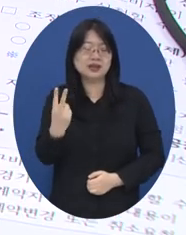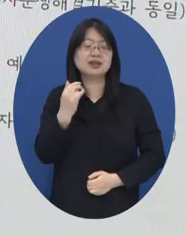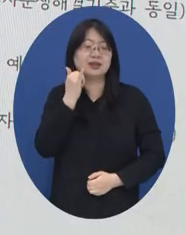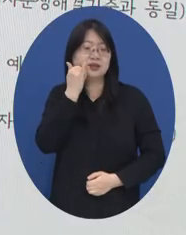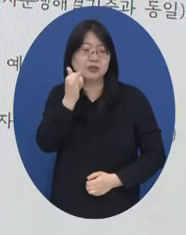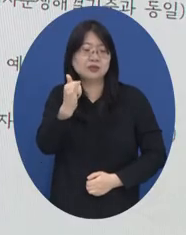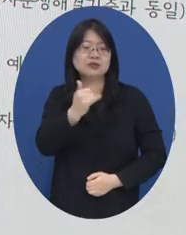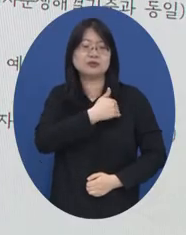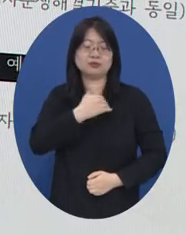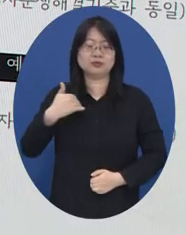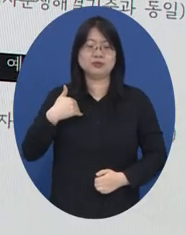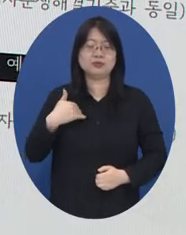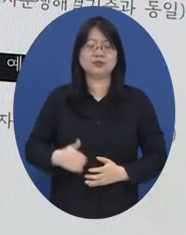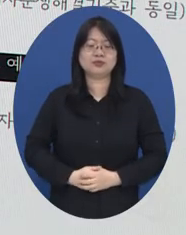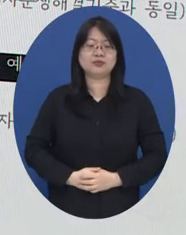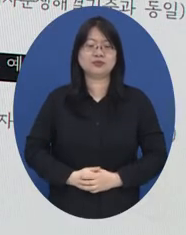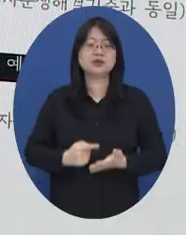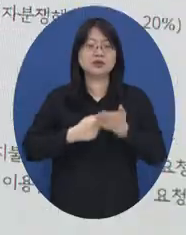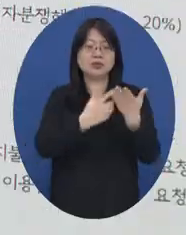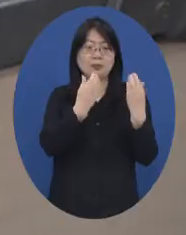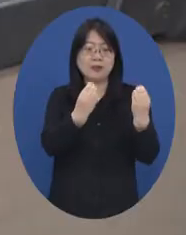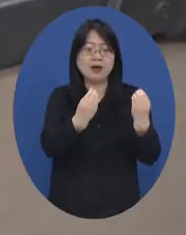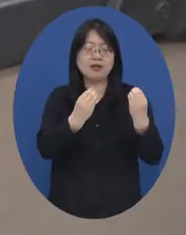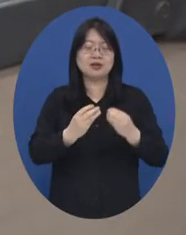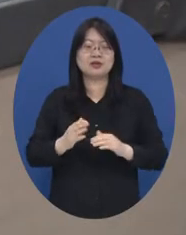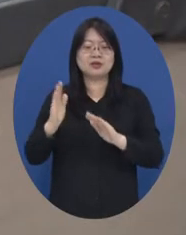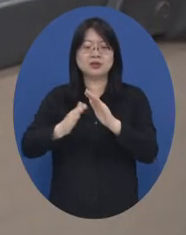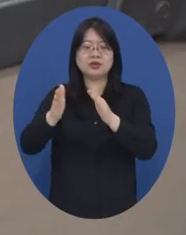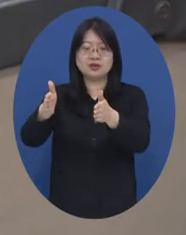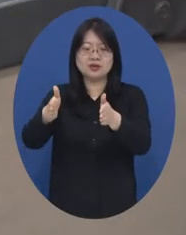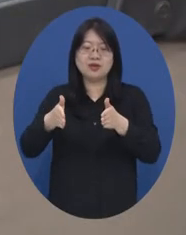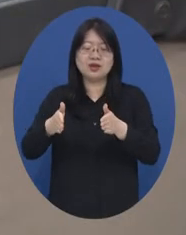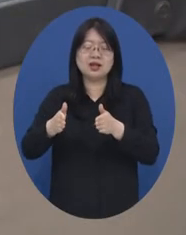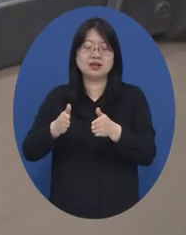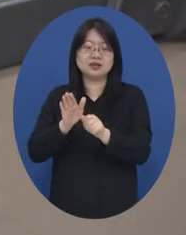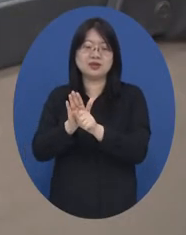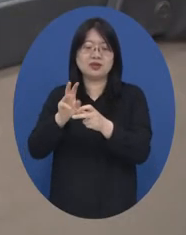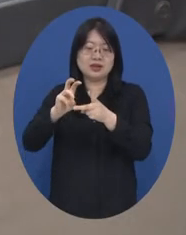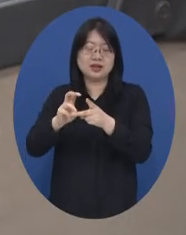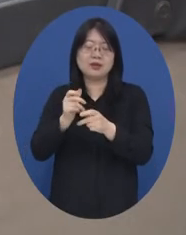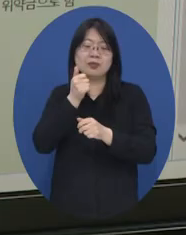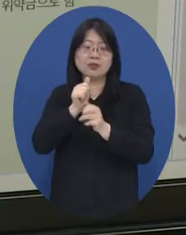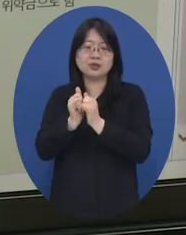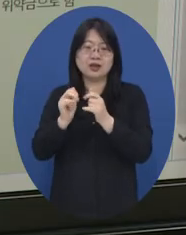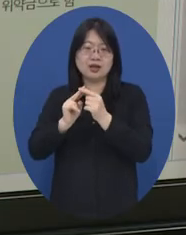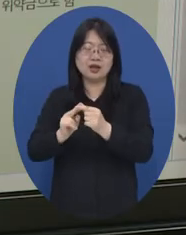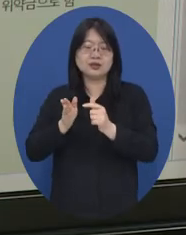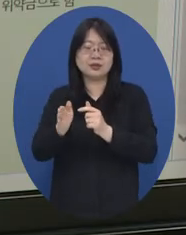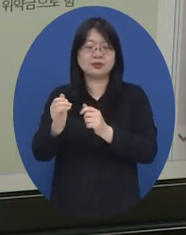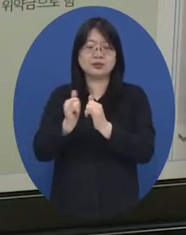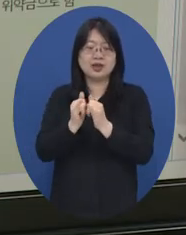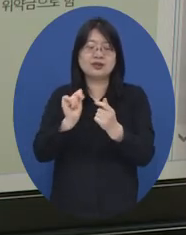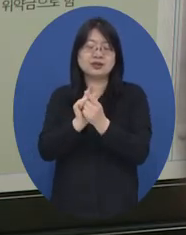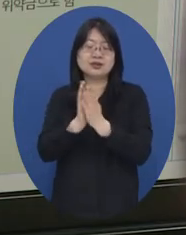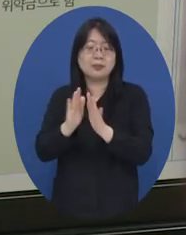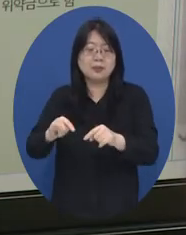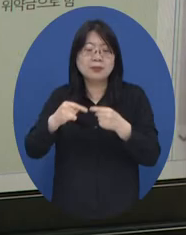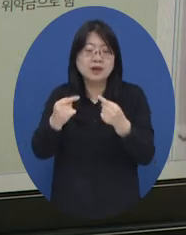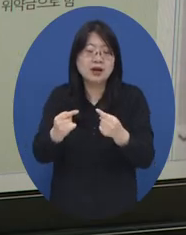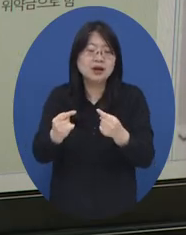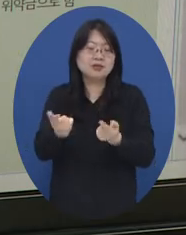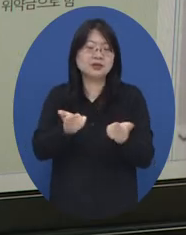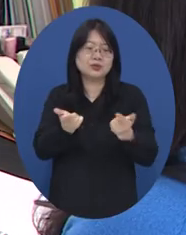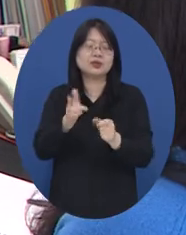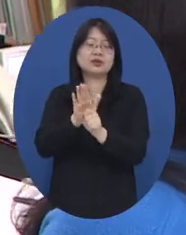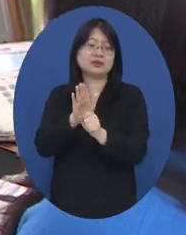호 137 이번 을 통해 접수하면 됩니다 접수가 완료되면 경기도 공정거래 지원 센터 4 변 호 사 리 비롯한 전문